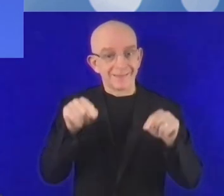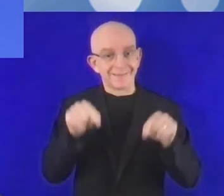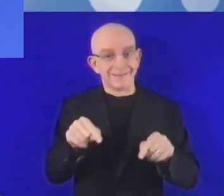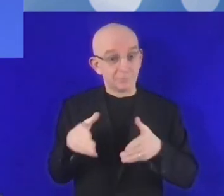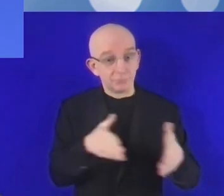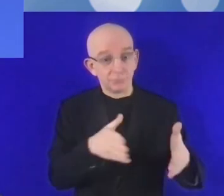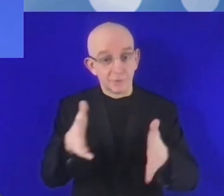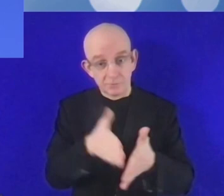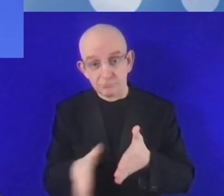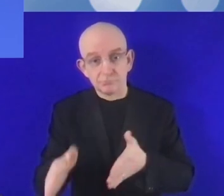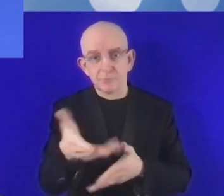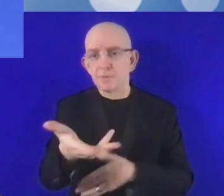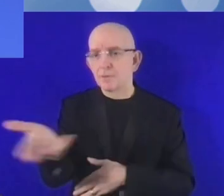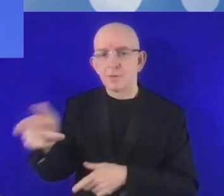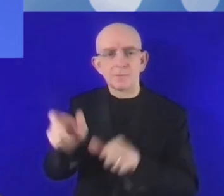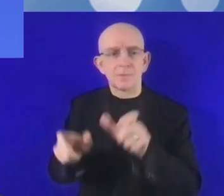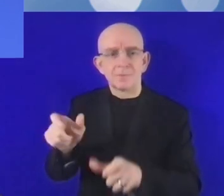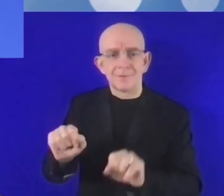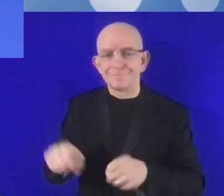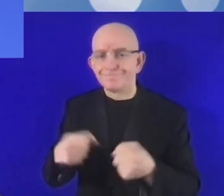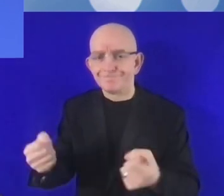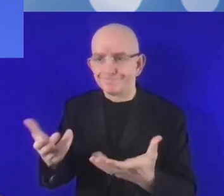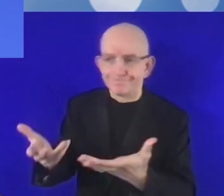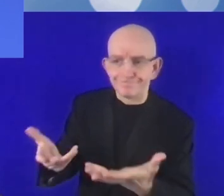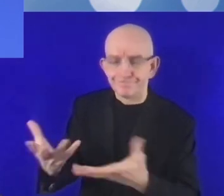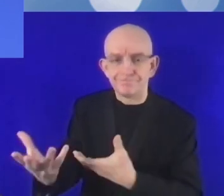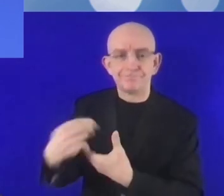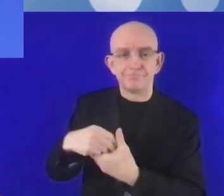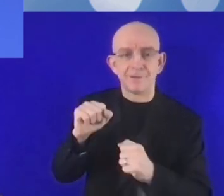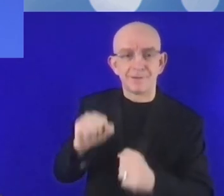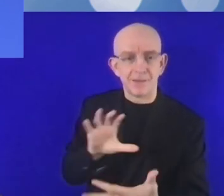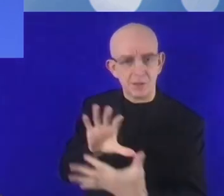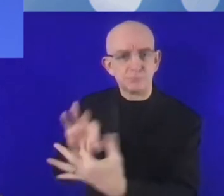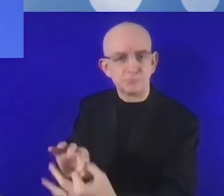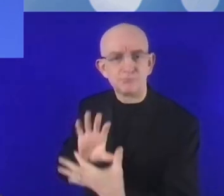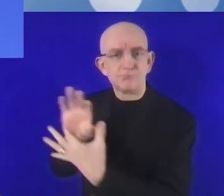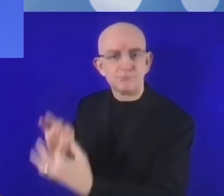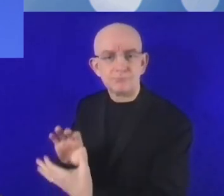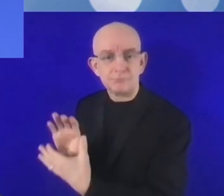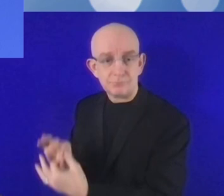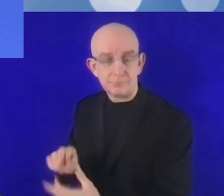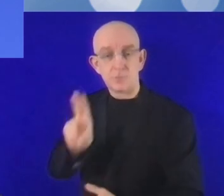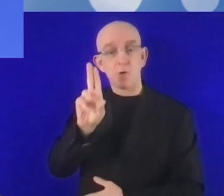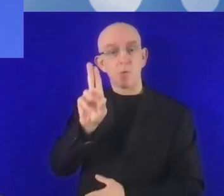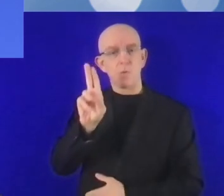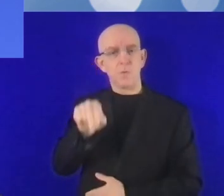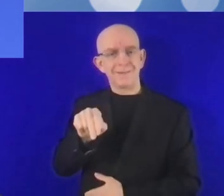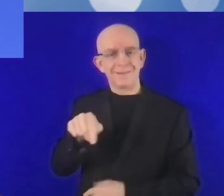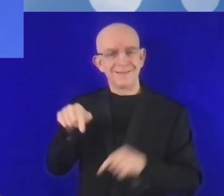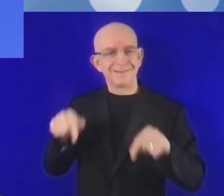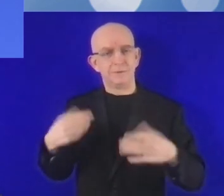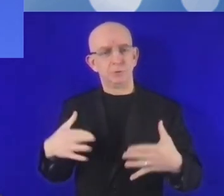些被排除在外那些人，就是那些不能使用网络，